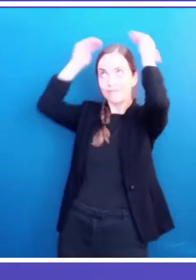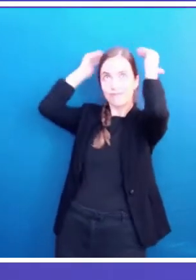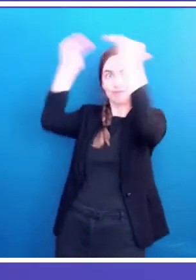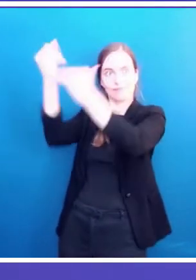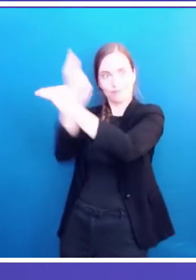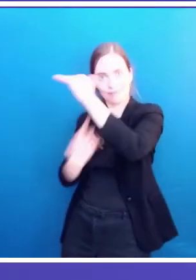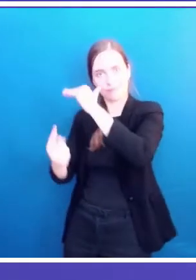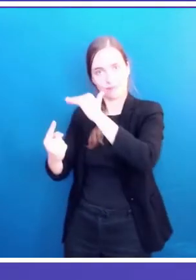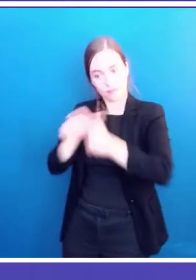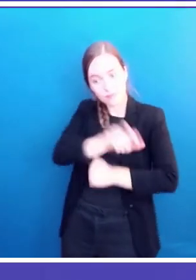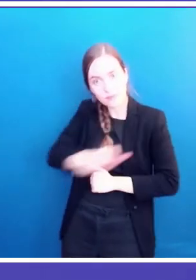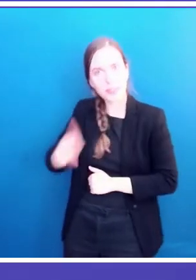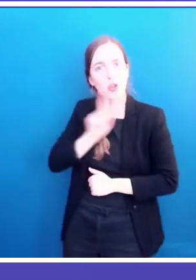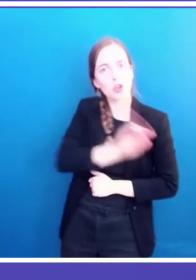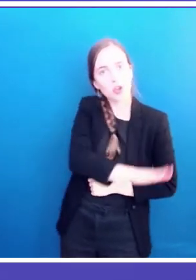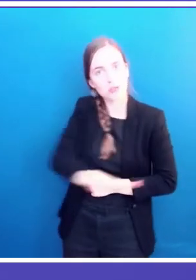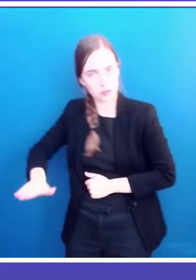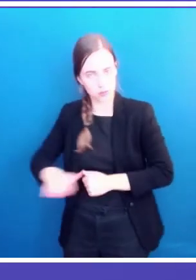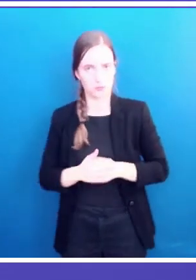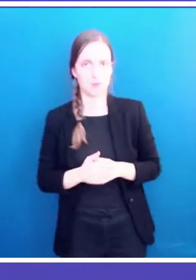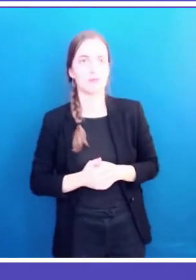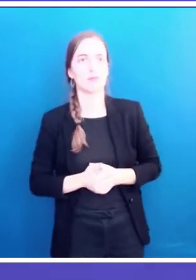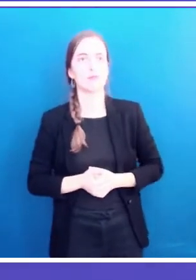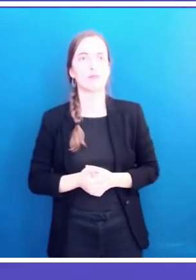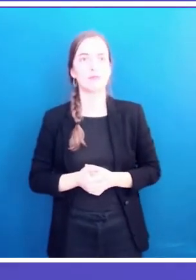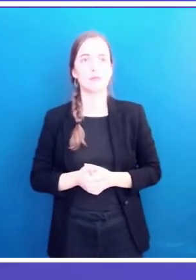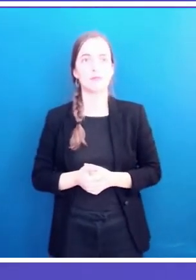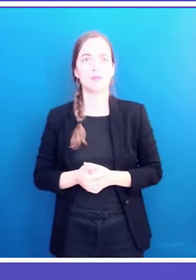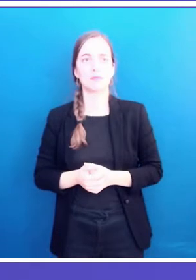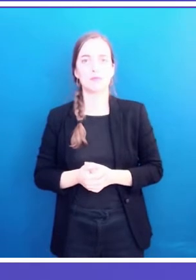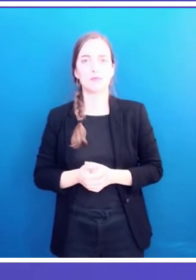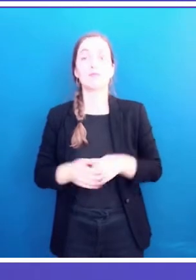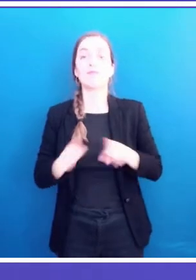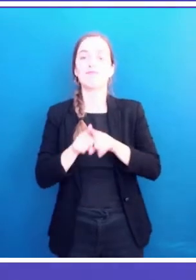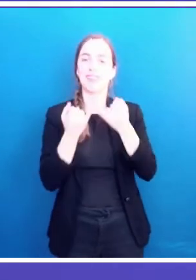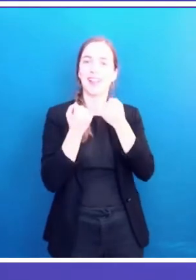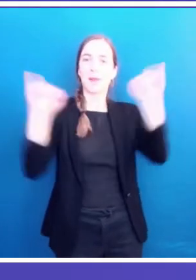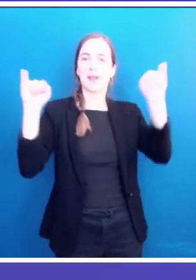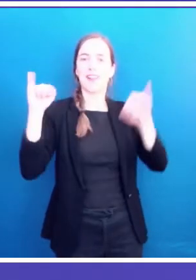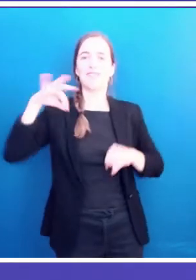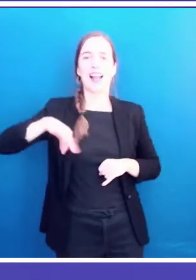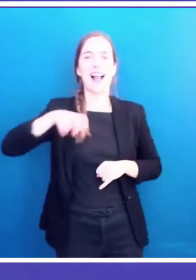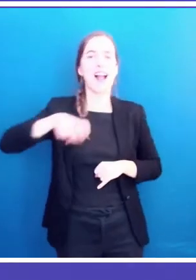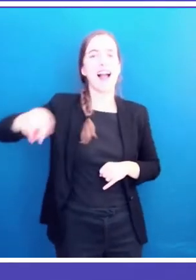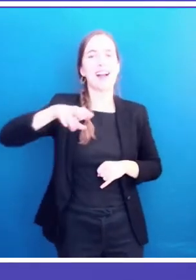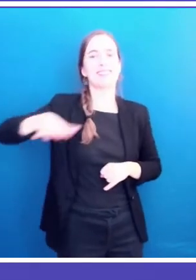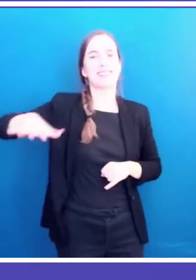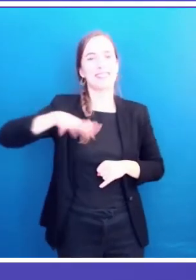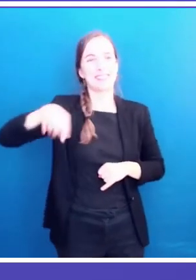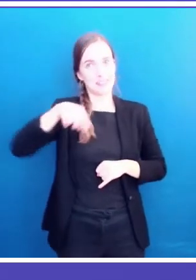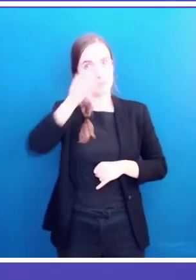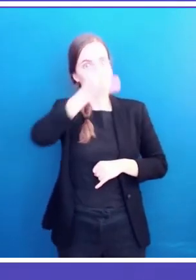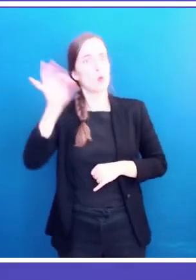ركزنا بشكل كبير على المساعدة وقمنا بتعزيز برامج تأخذ